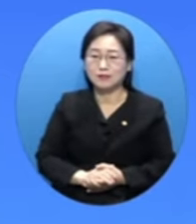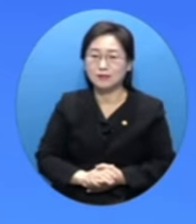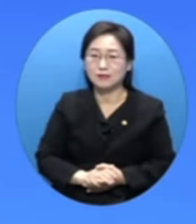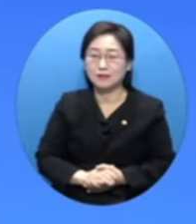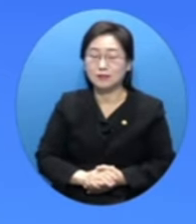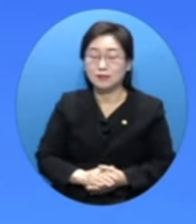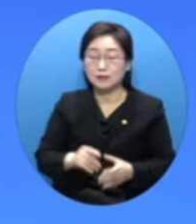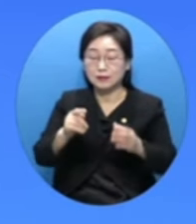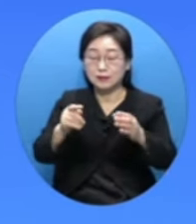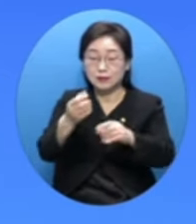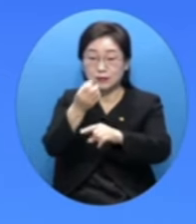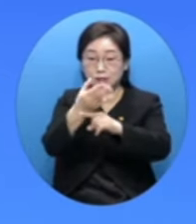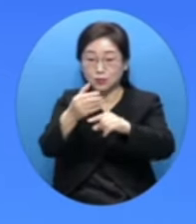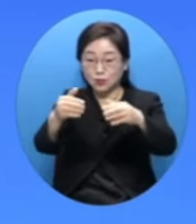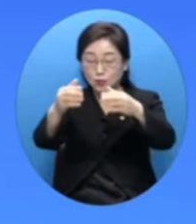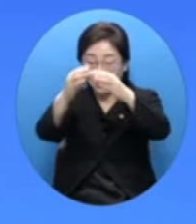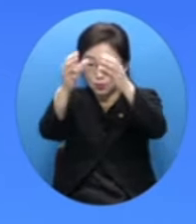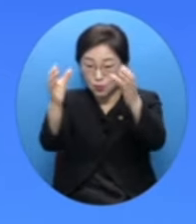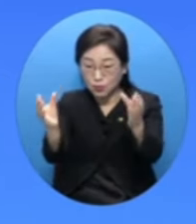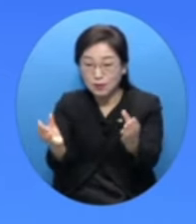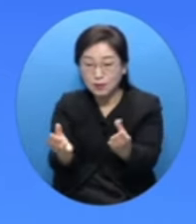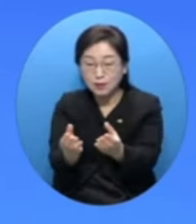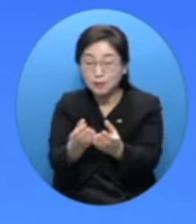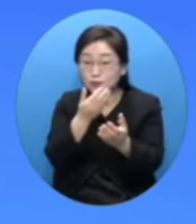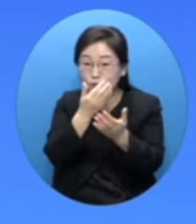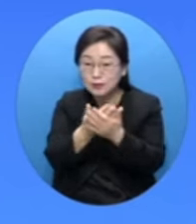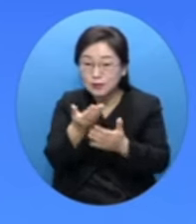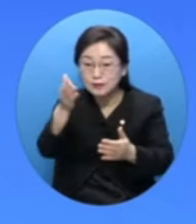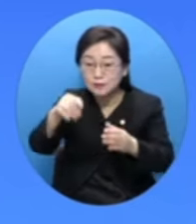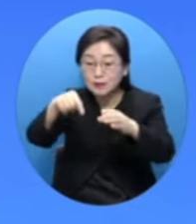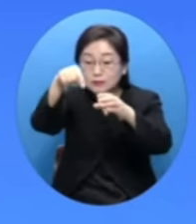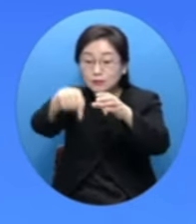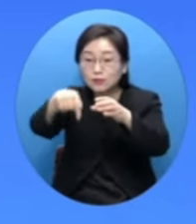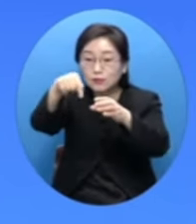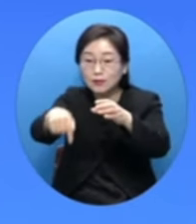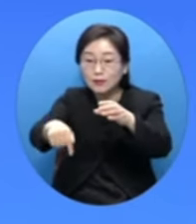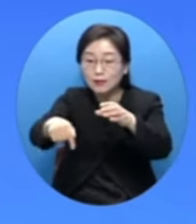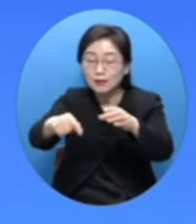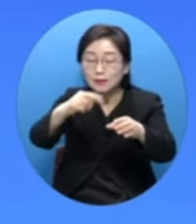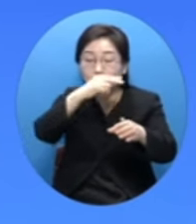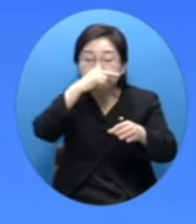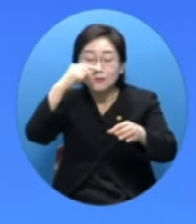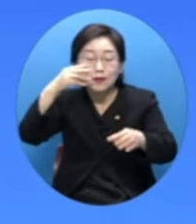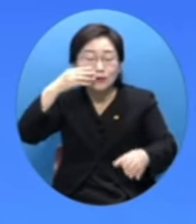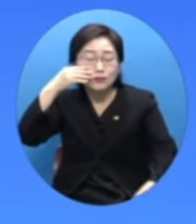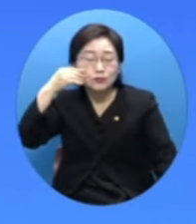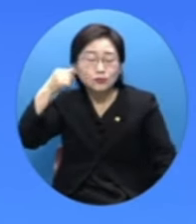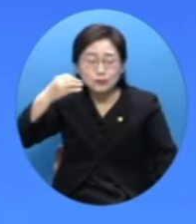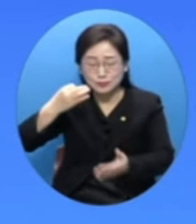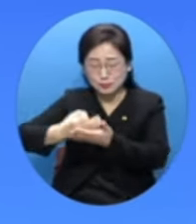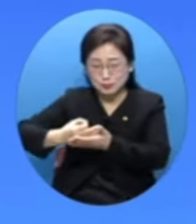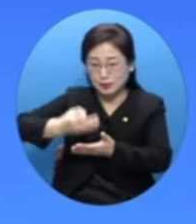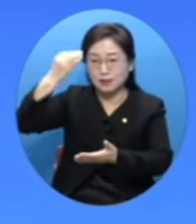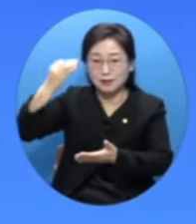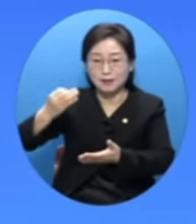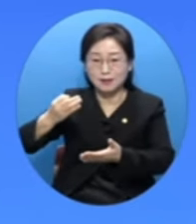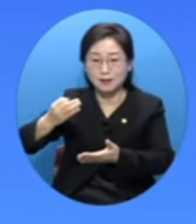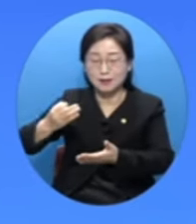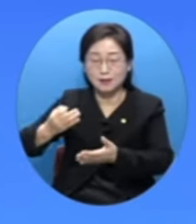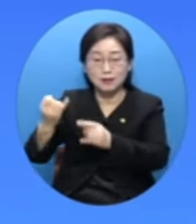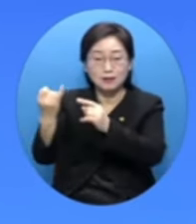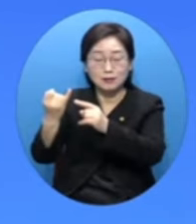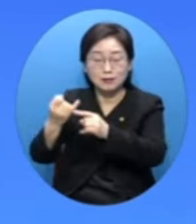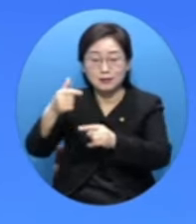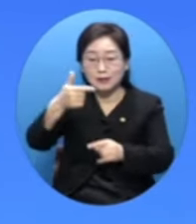이 옥합도 귀한 것이지만 옥합 안에 들은 향유는 그 가치를 비교할 수 없습니다. 그녀가 바친